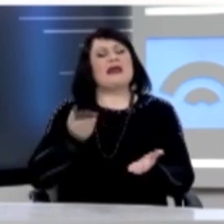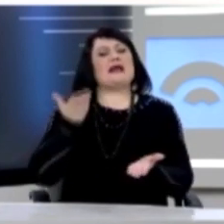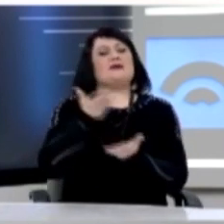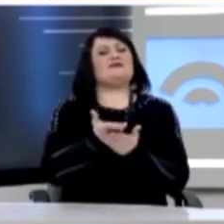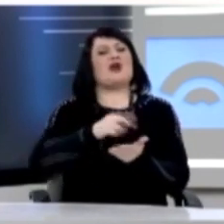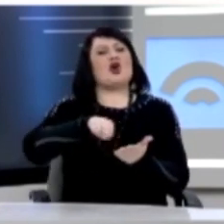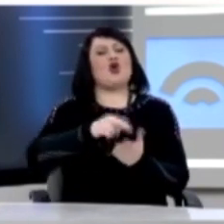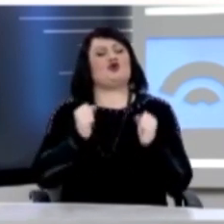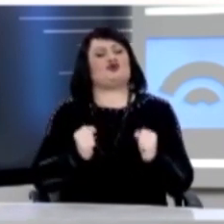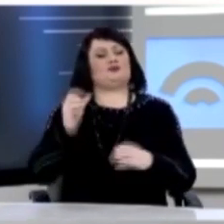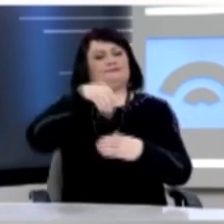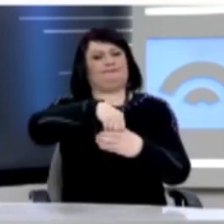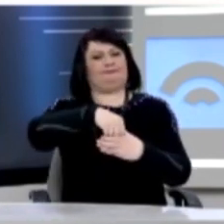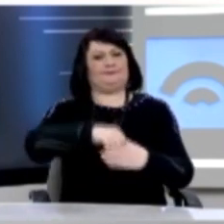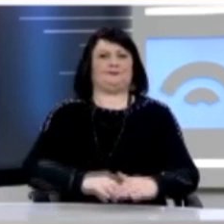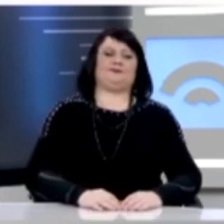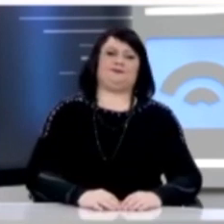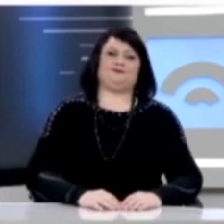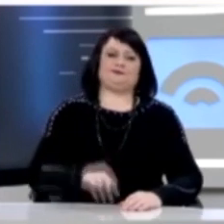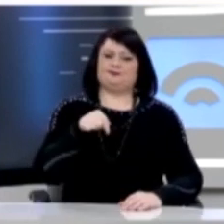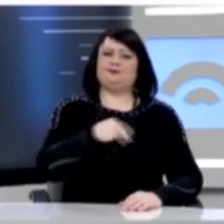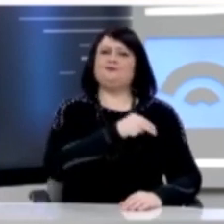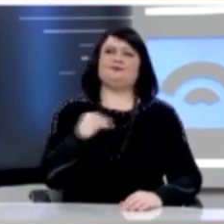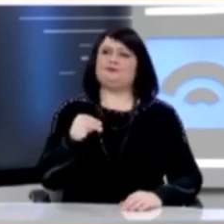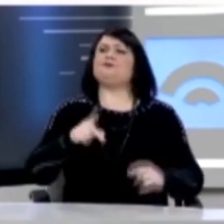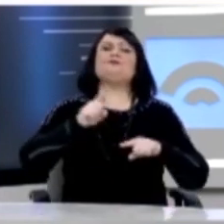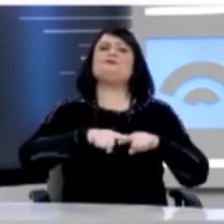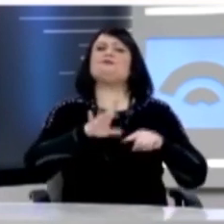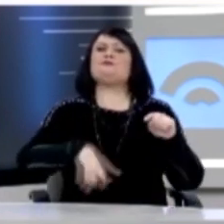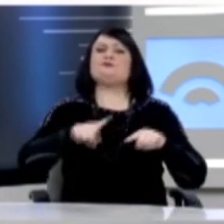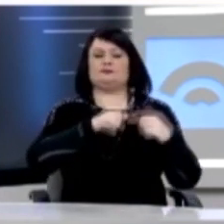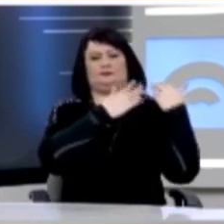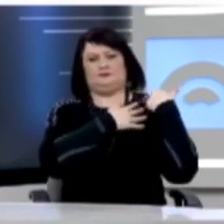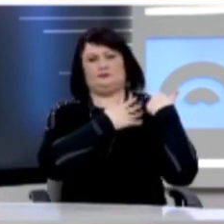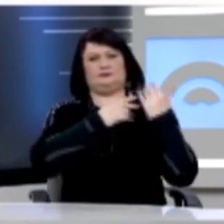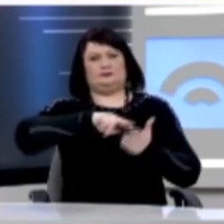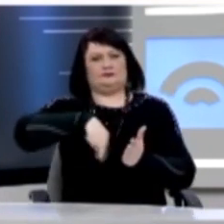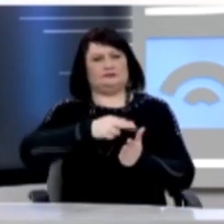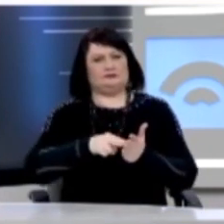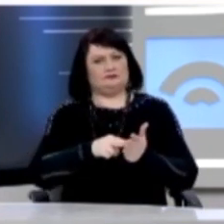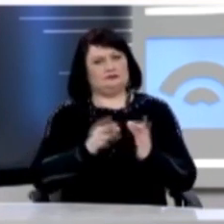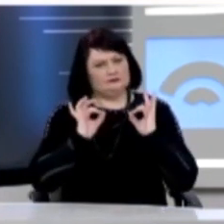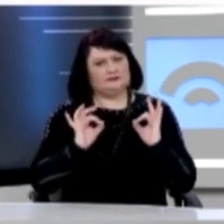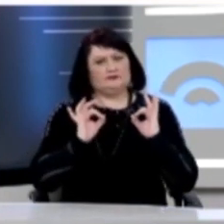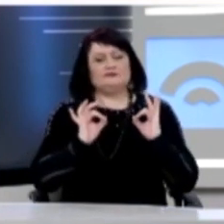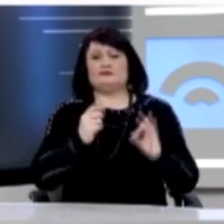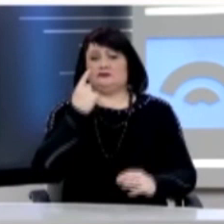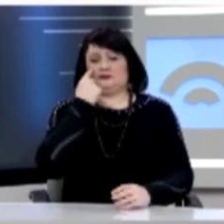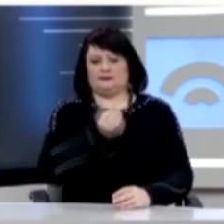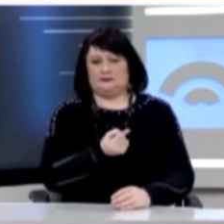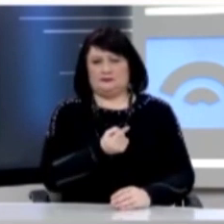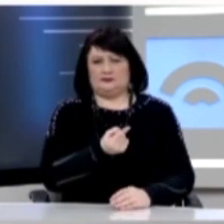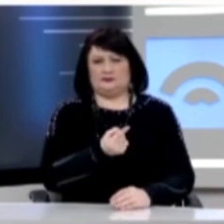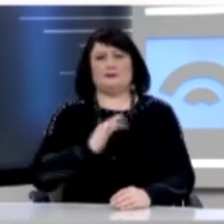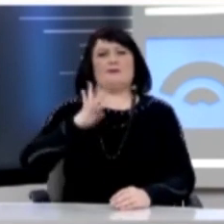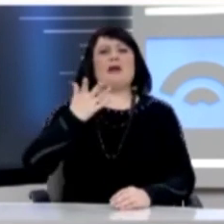περιοχή. Σε αυτή την κατεύθυνση η Ελλάδα αναλαμβάνει ενεργό ρόλο, όπως φάνηκε και στην